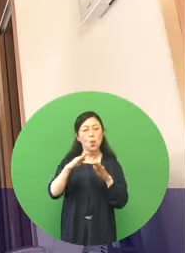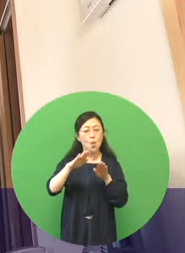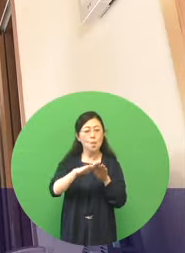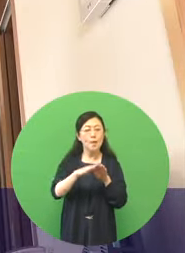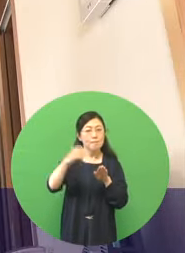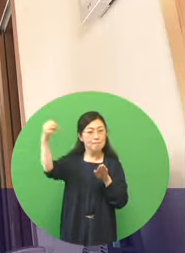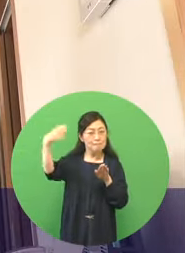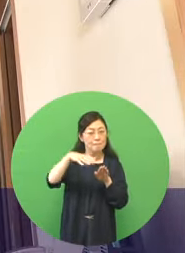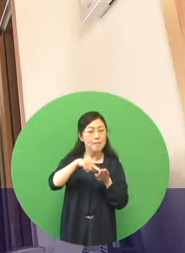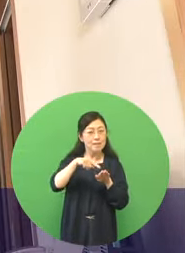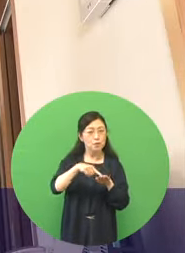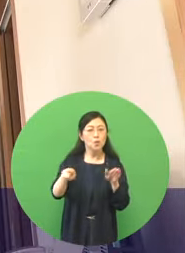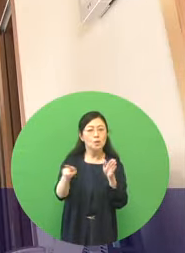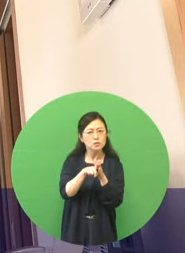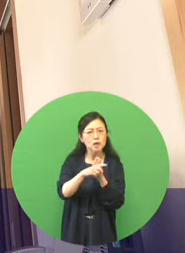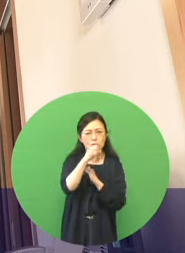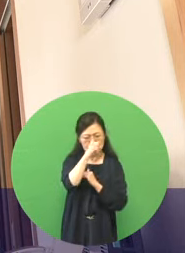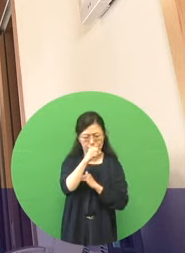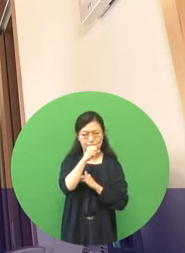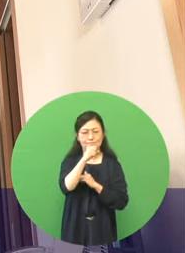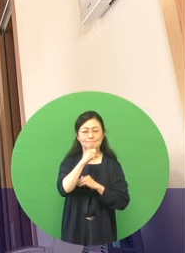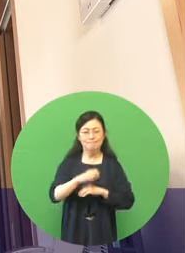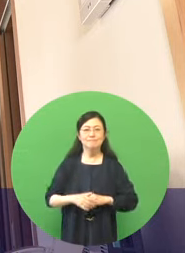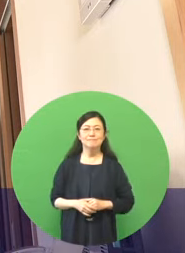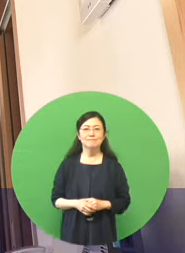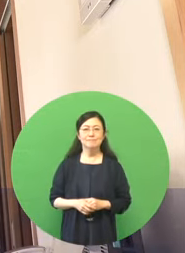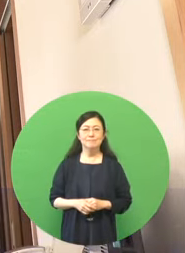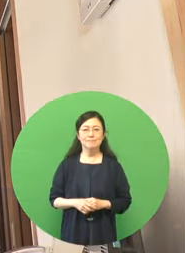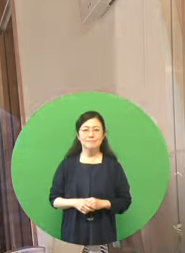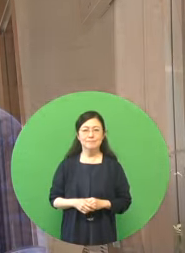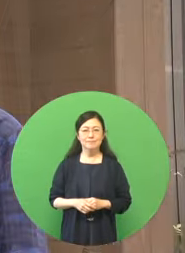置は私たちができるアクションの一つです。